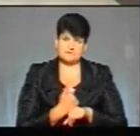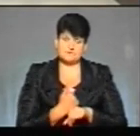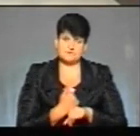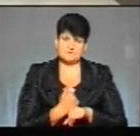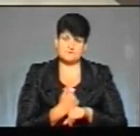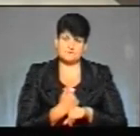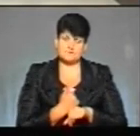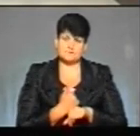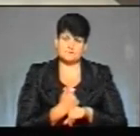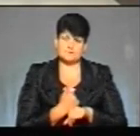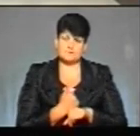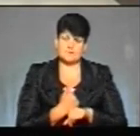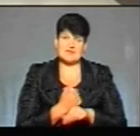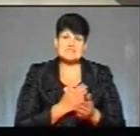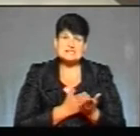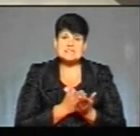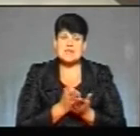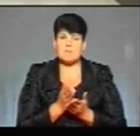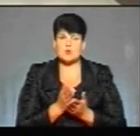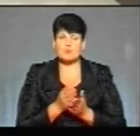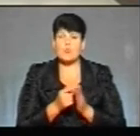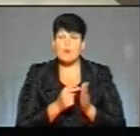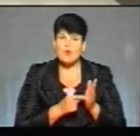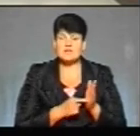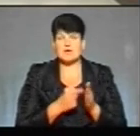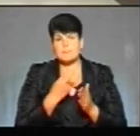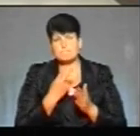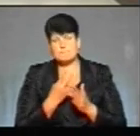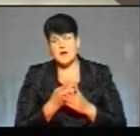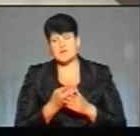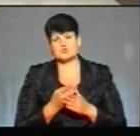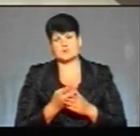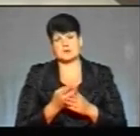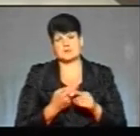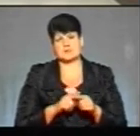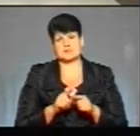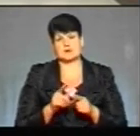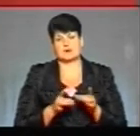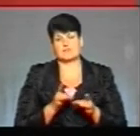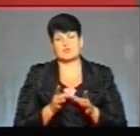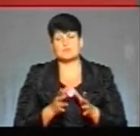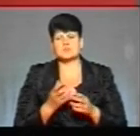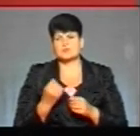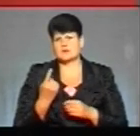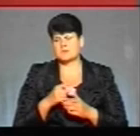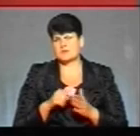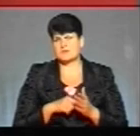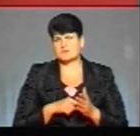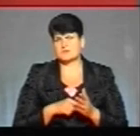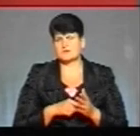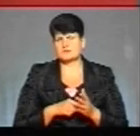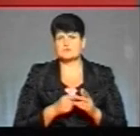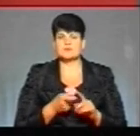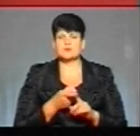основним з напрямків якраз при поділі і баченням при поділі якраз цієї адмінтерреформи. От і ще одне запитання: чи в